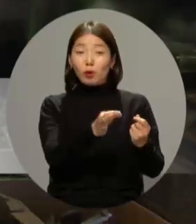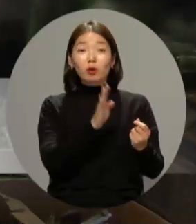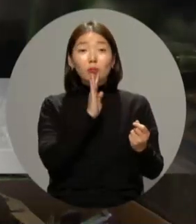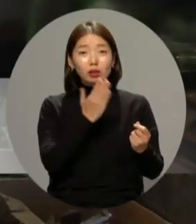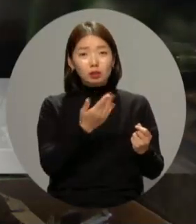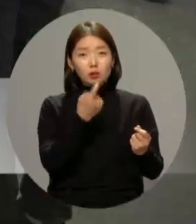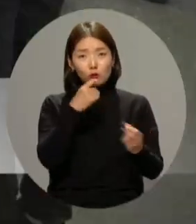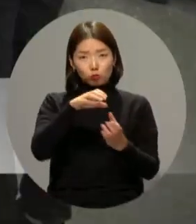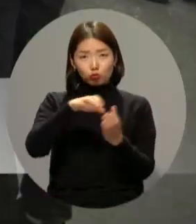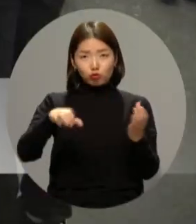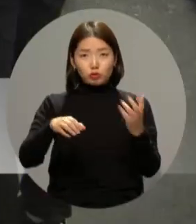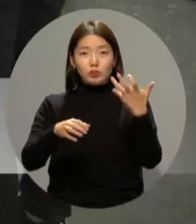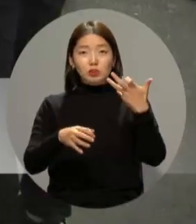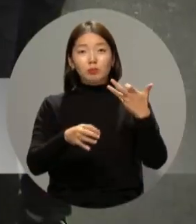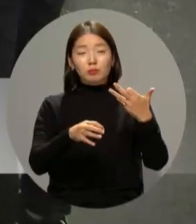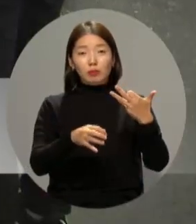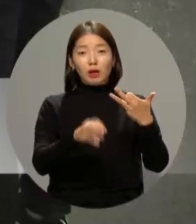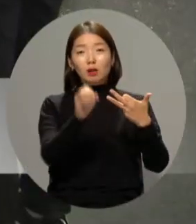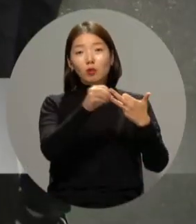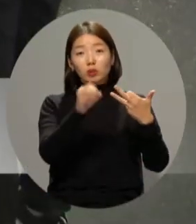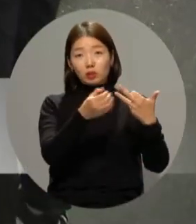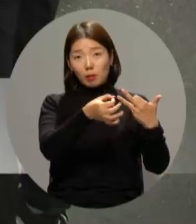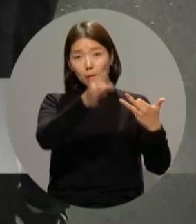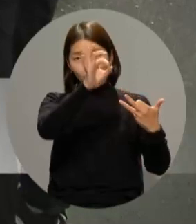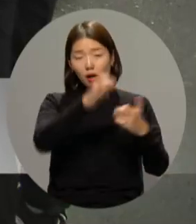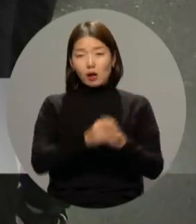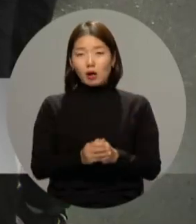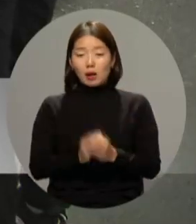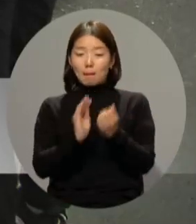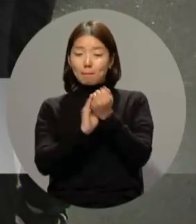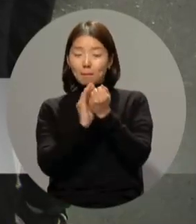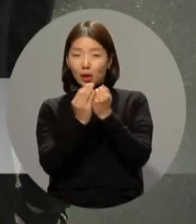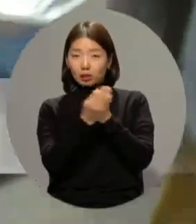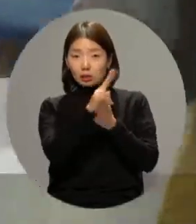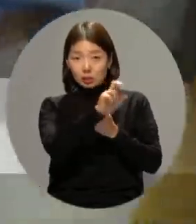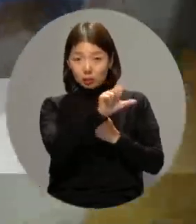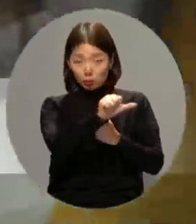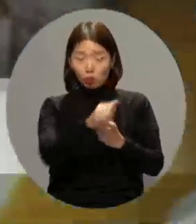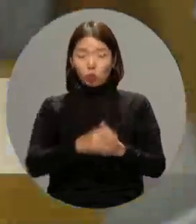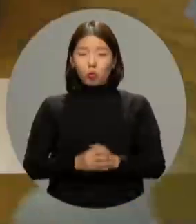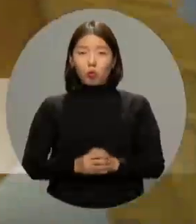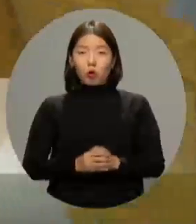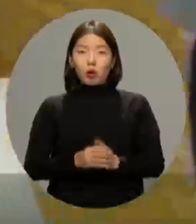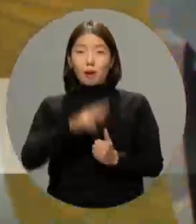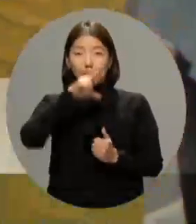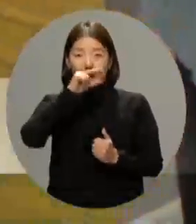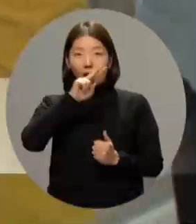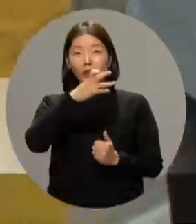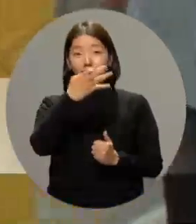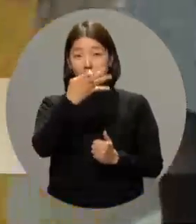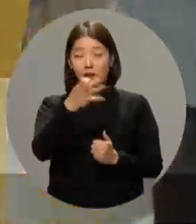떨어졌지만 무는 18%가 올랐고 속재료인 깐마늘 25%,